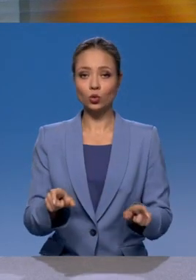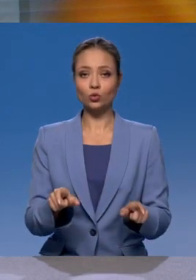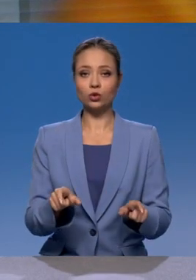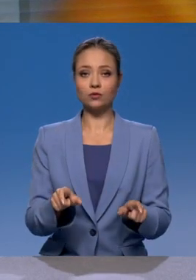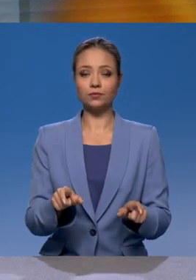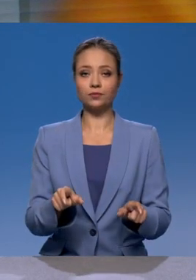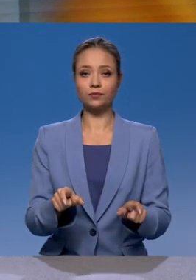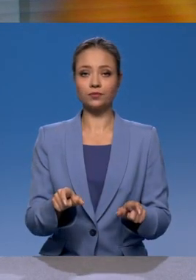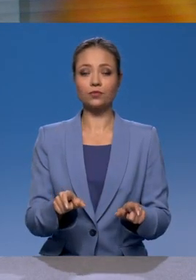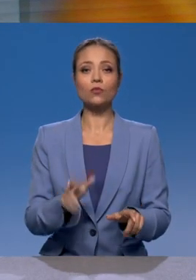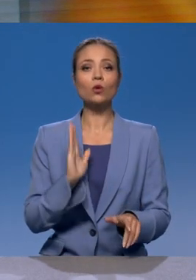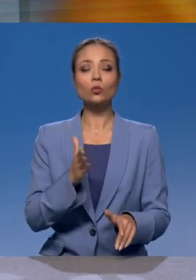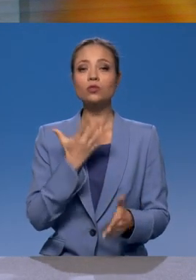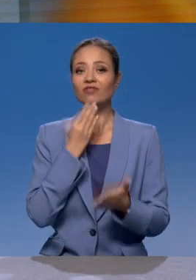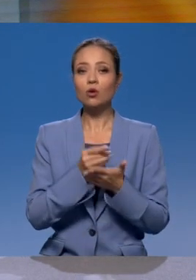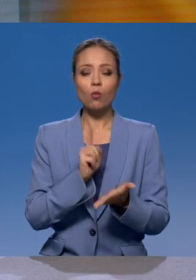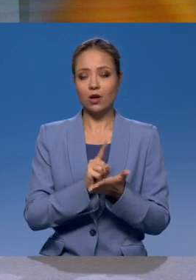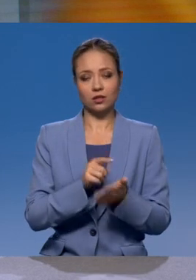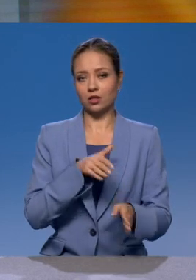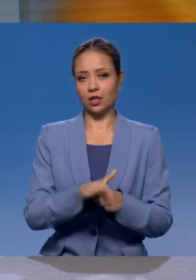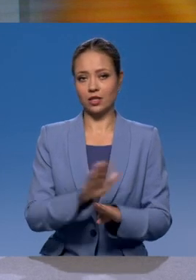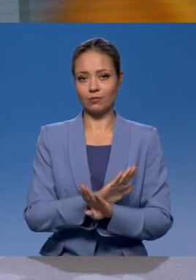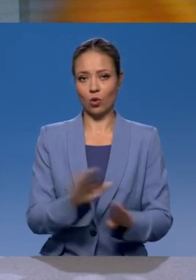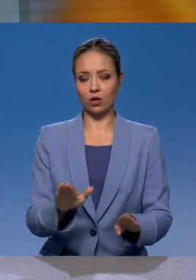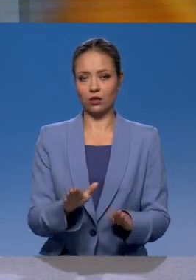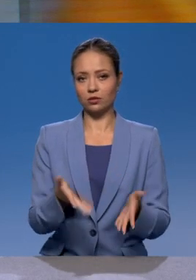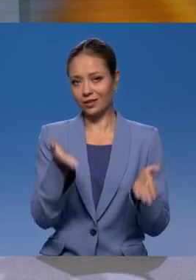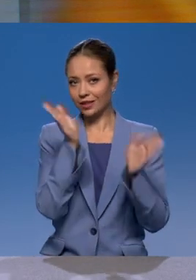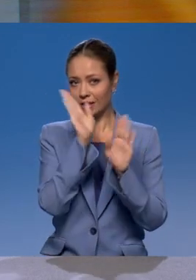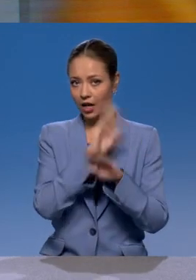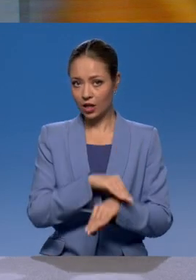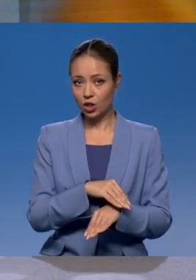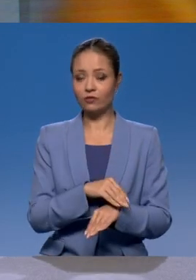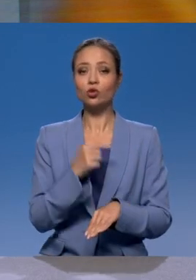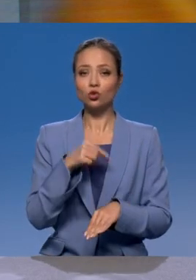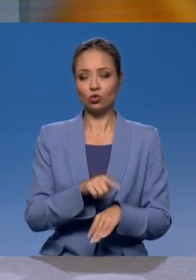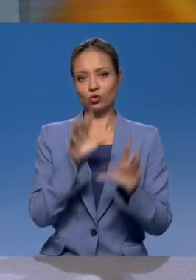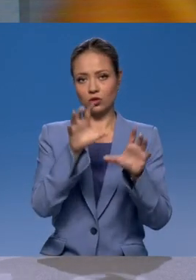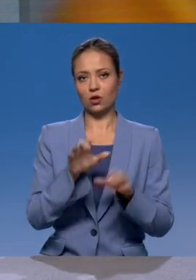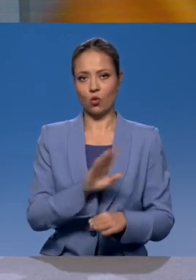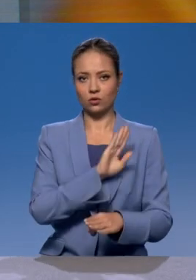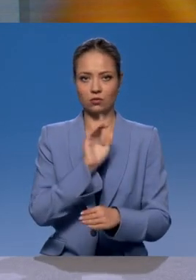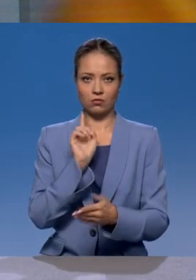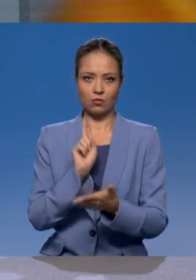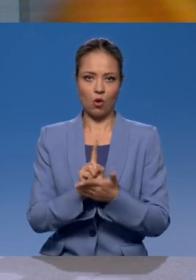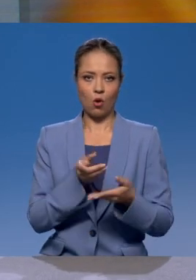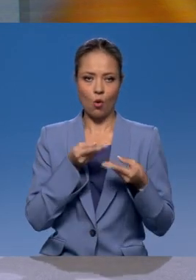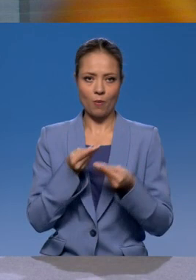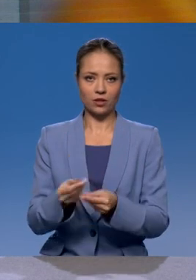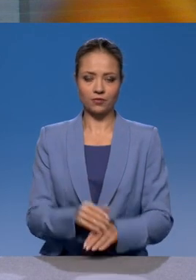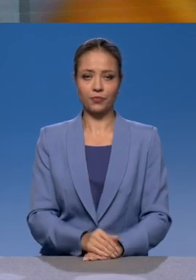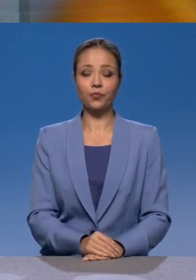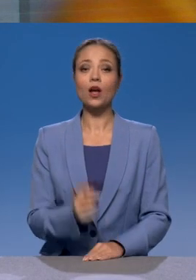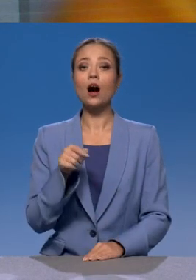чтобы свою обязанность не исполнять, игнорировать то, что им предписано законом. А законопроект, о котором вы только